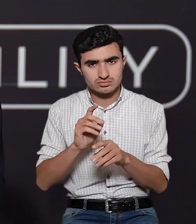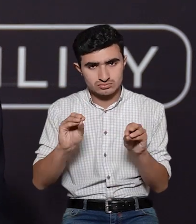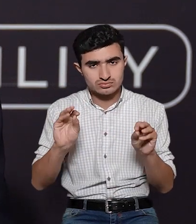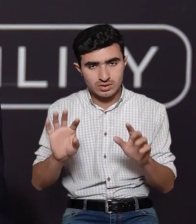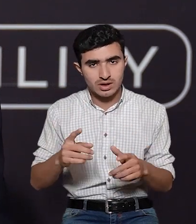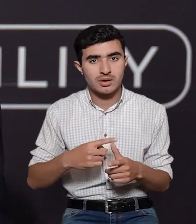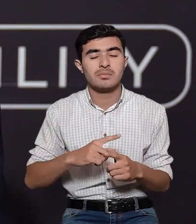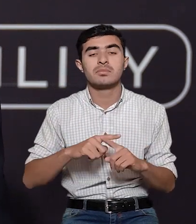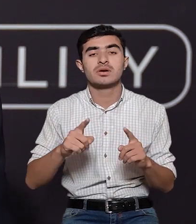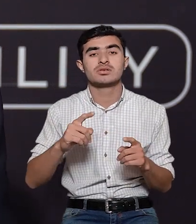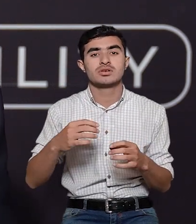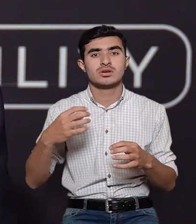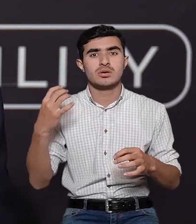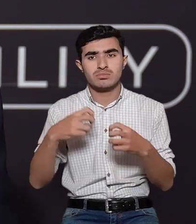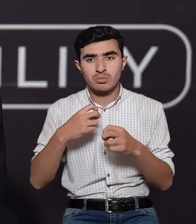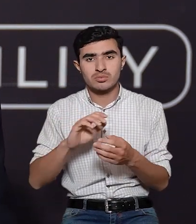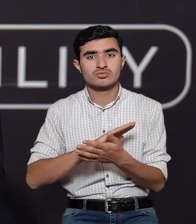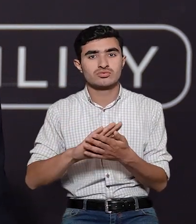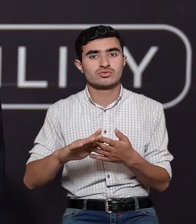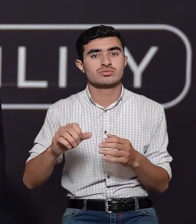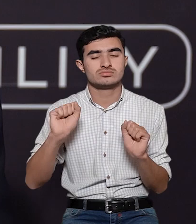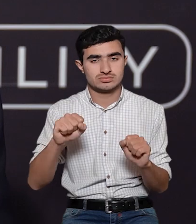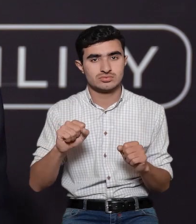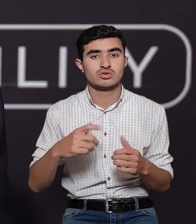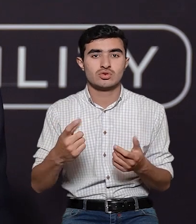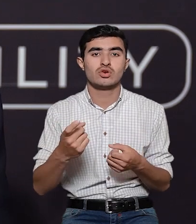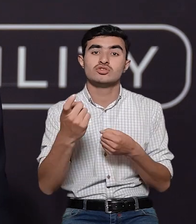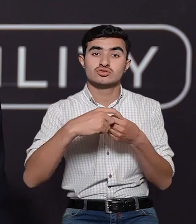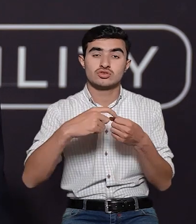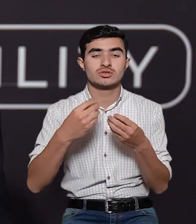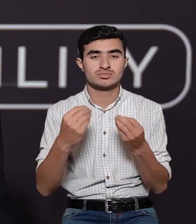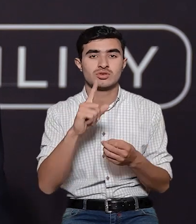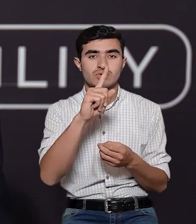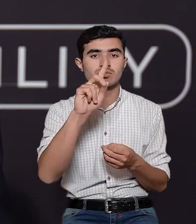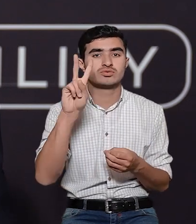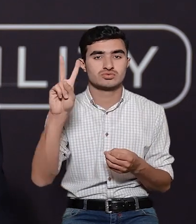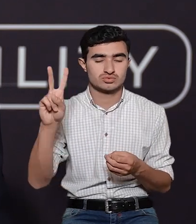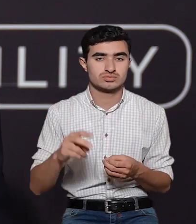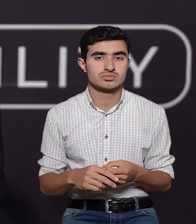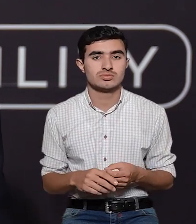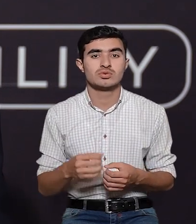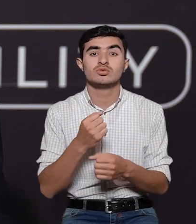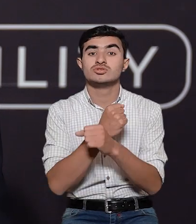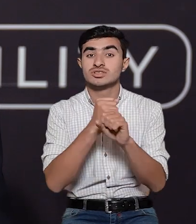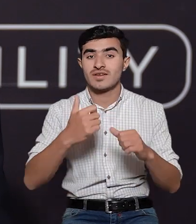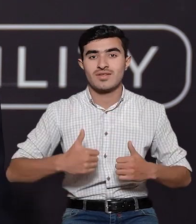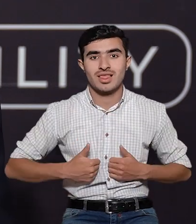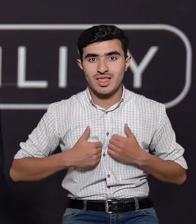زندگیاں بچا رہے ہوں گے بلکہ انشاءاللہ ایمرجنسیز کو ہونے سے ہم روک بھی سکیں گے۔ سو پلیز جوائن ہینڈز ود ریسکیو